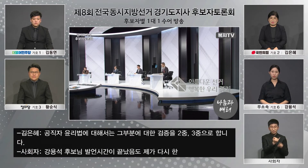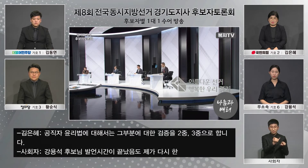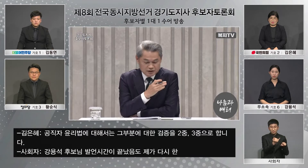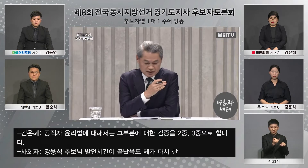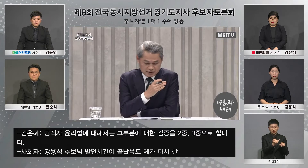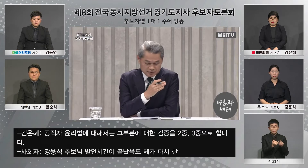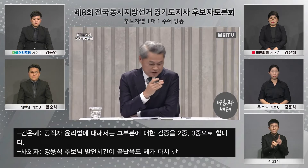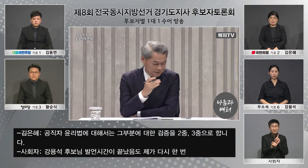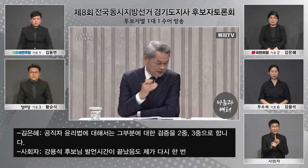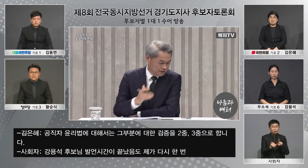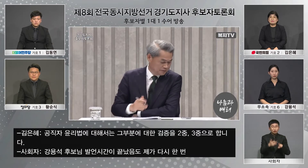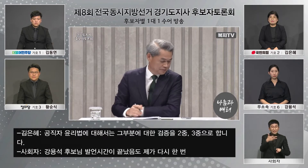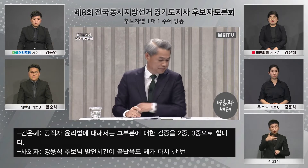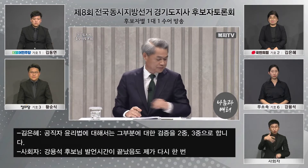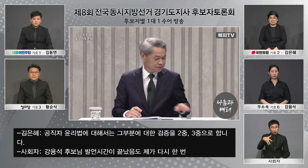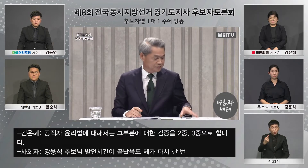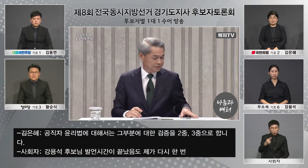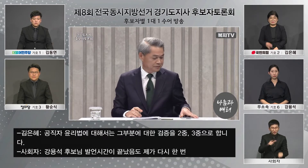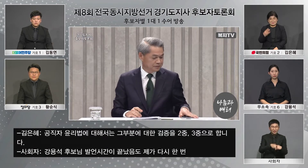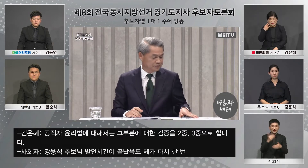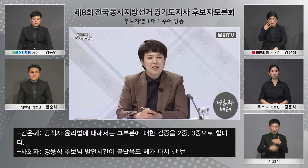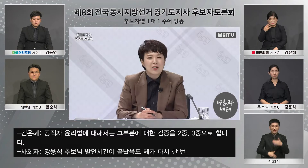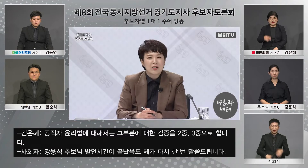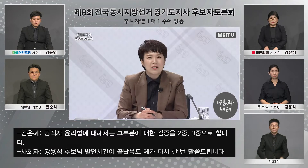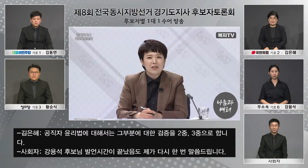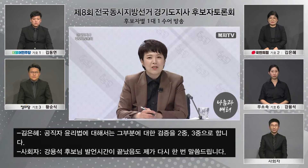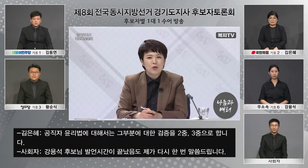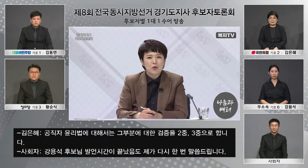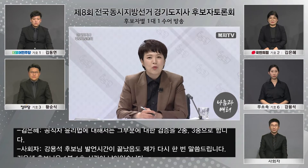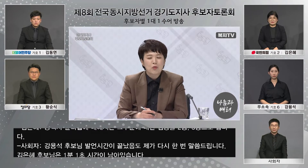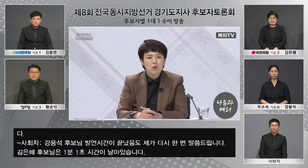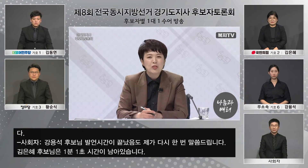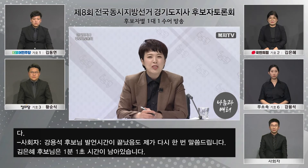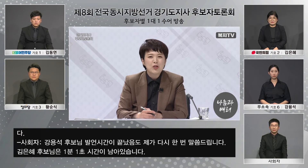1분 19초의 시간이 남아 있습니다. 네.